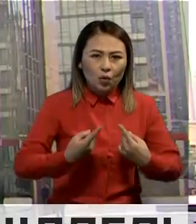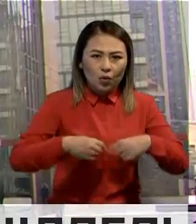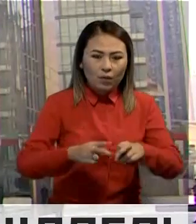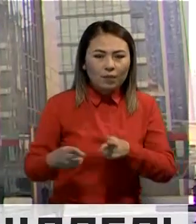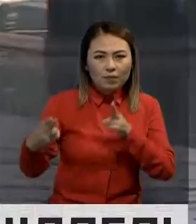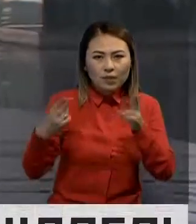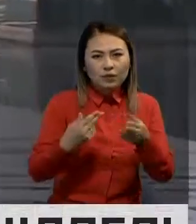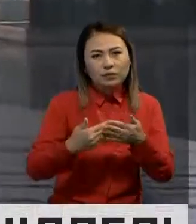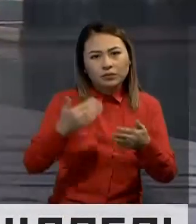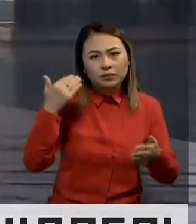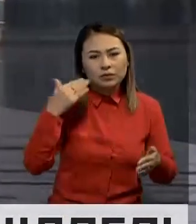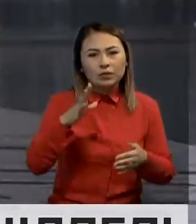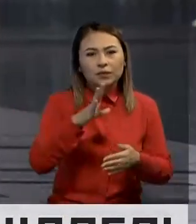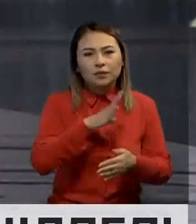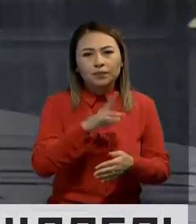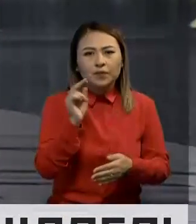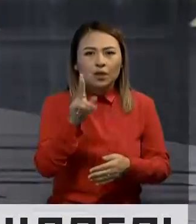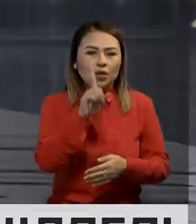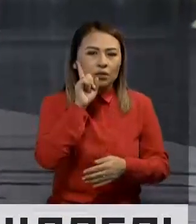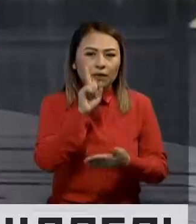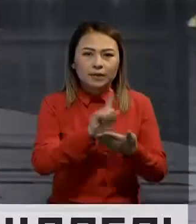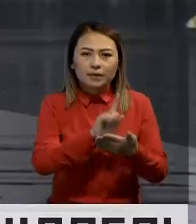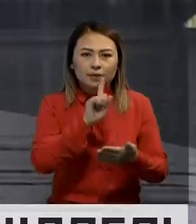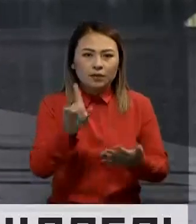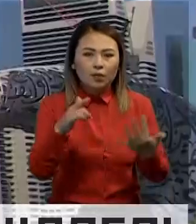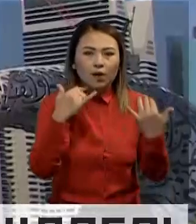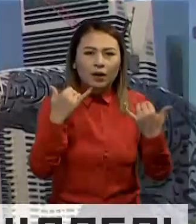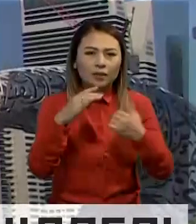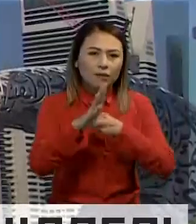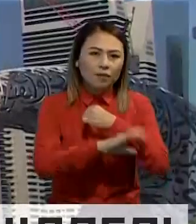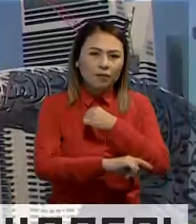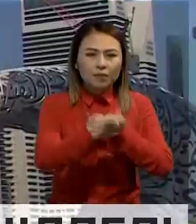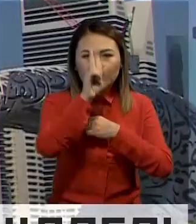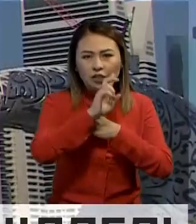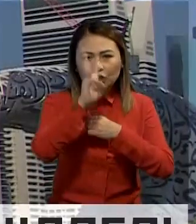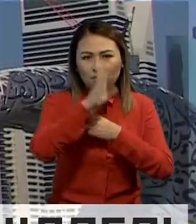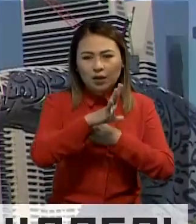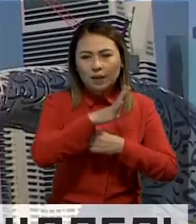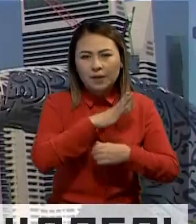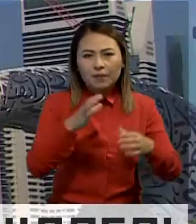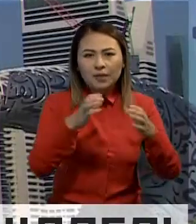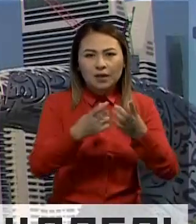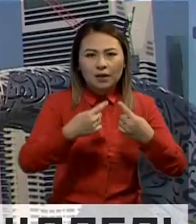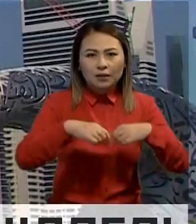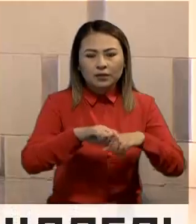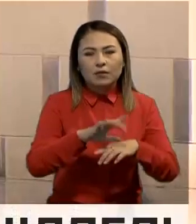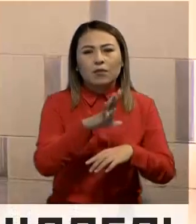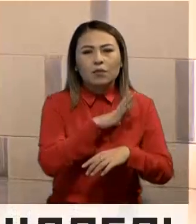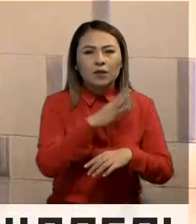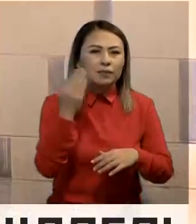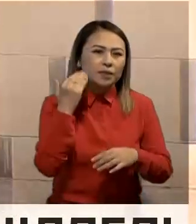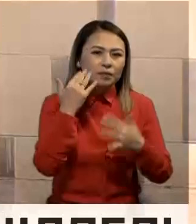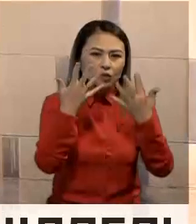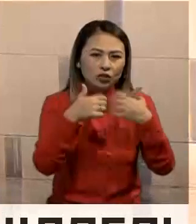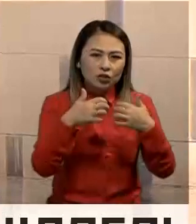үшін бұрынғыдай жасыл билетті көрсетудің қажеті жоқ. Айта кетейік, соңғы бірнеше айда Біріккен Араб Әмірліктерінде күніне орта